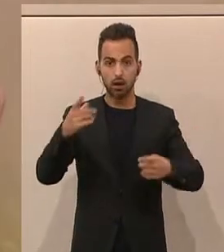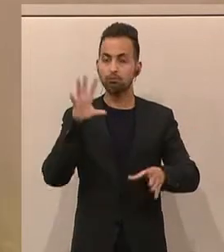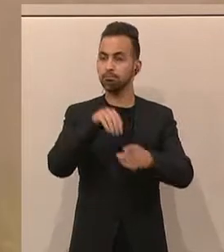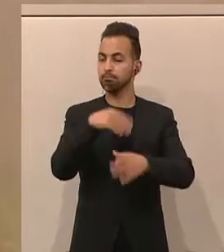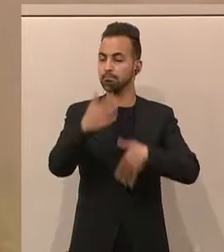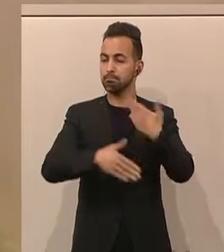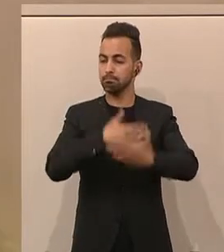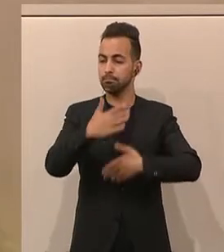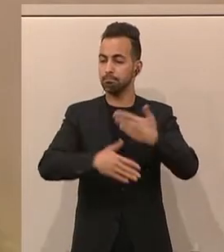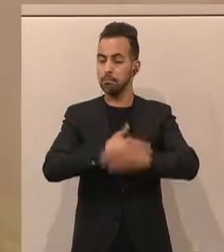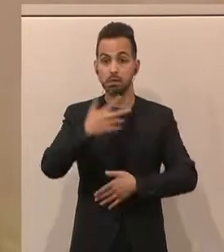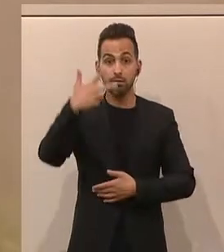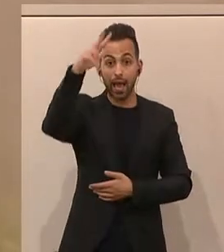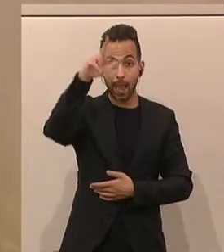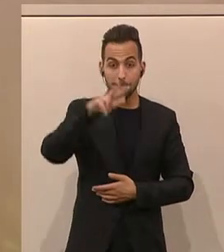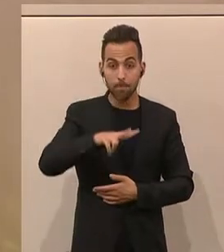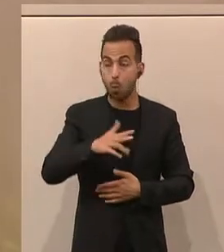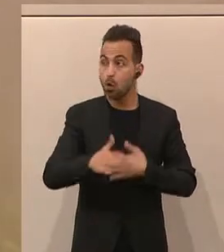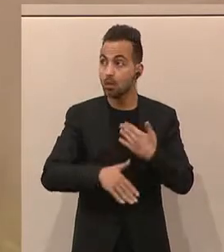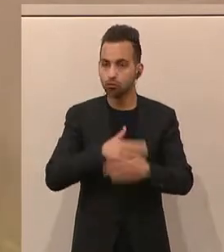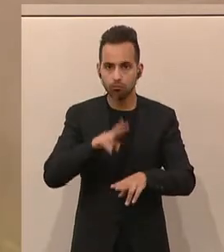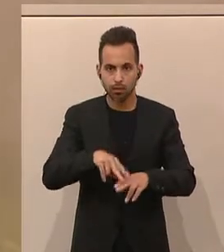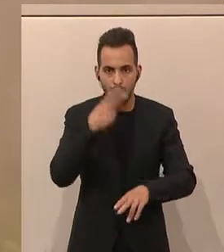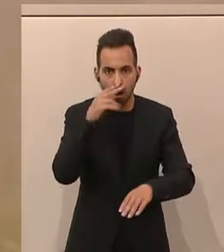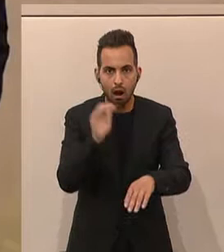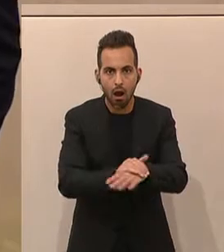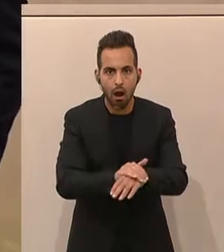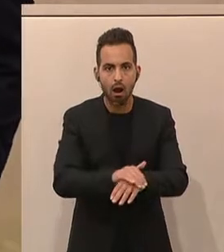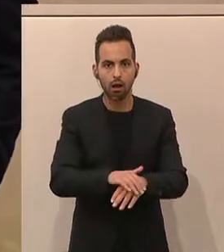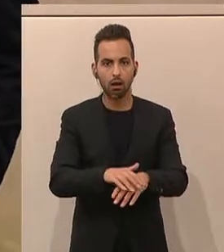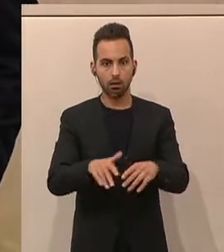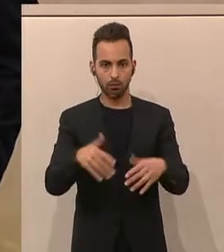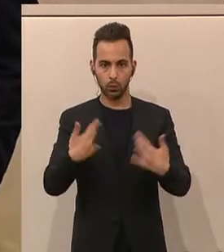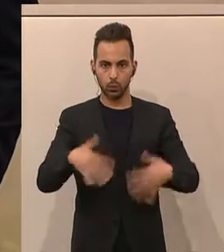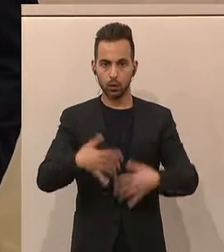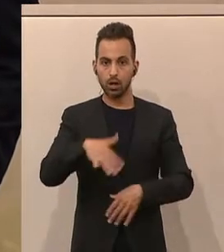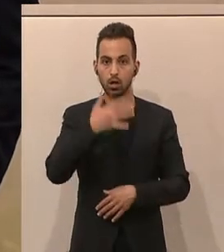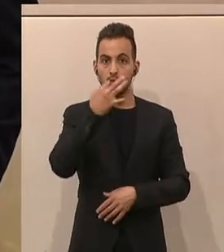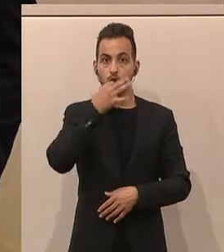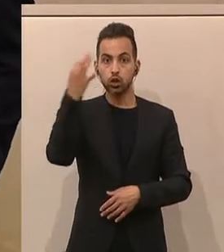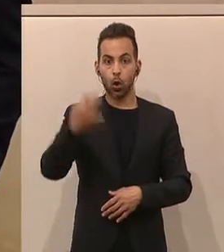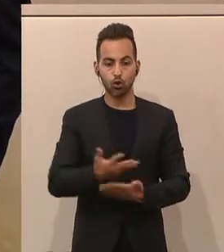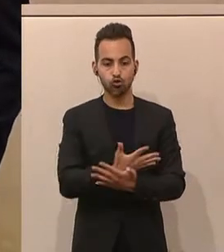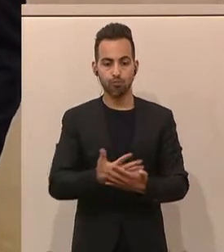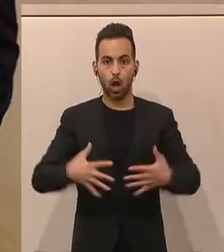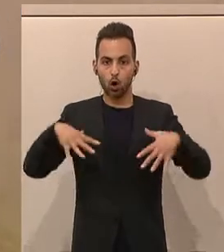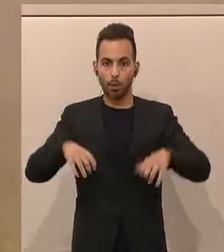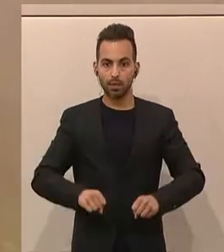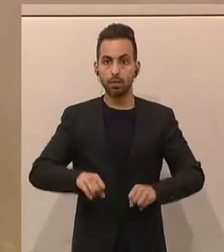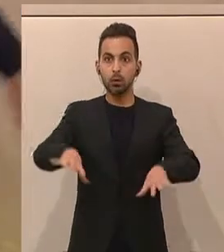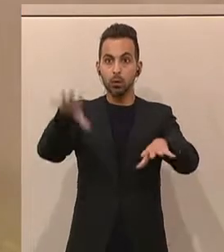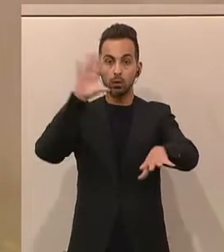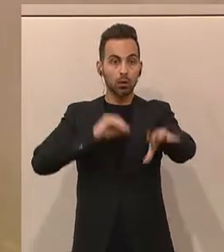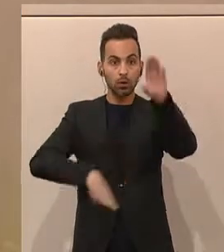nach drei Monaten haben die Kinder einen messbaren Fortschritt, nämlich 70% im Erwerb der Sprachkompetenz vorweisen